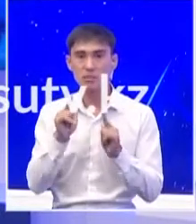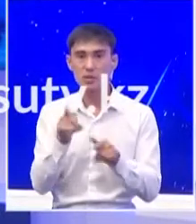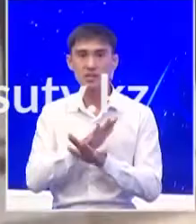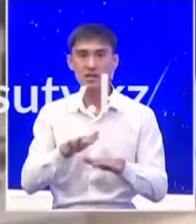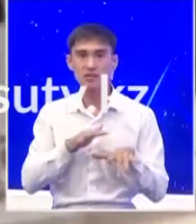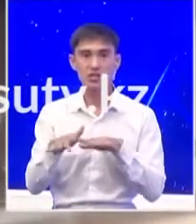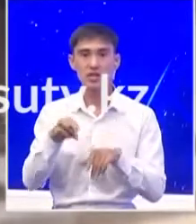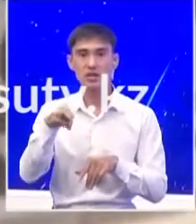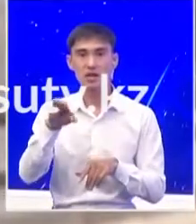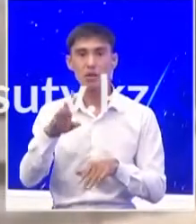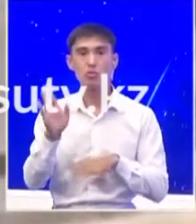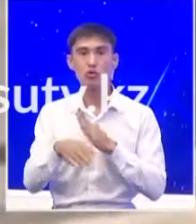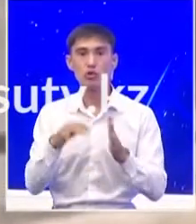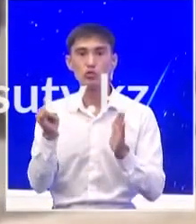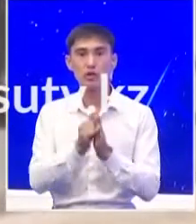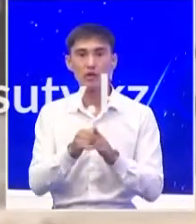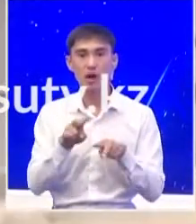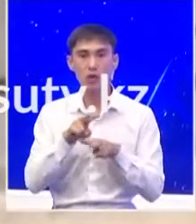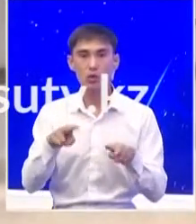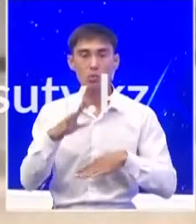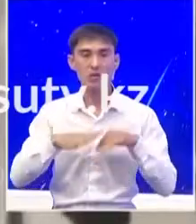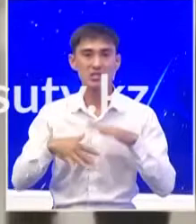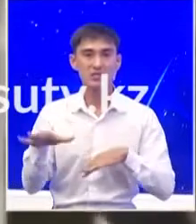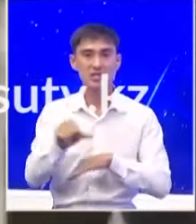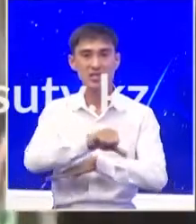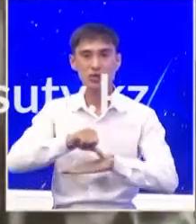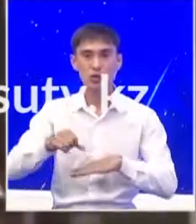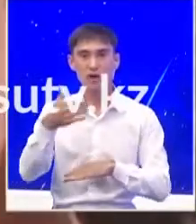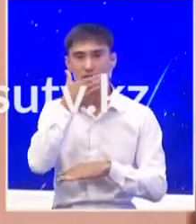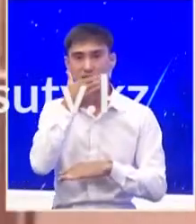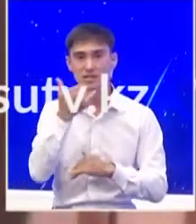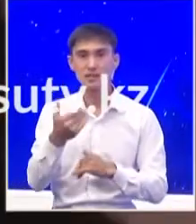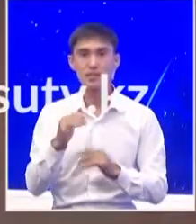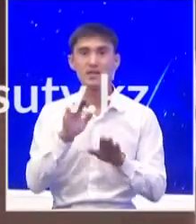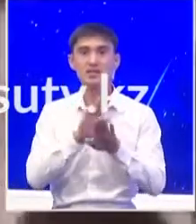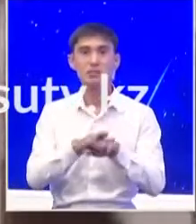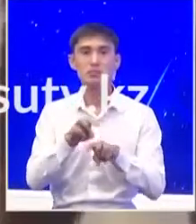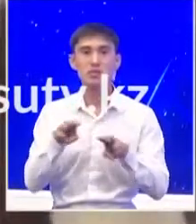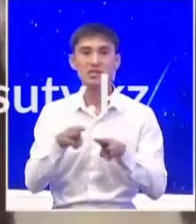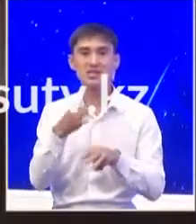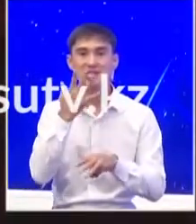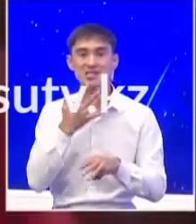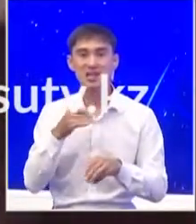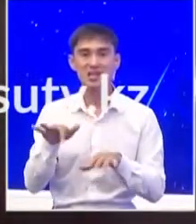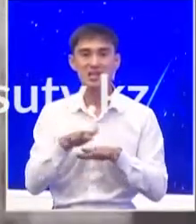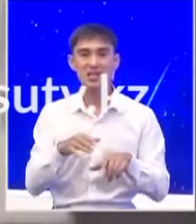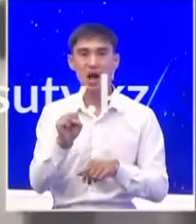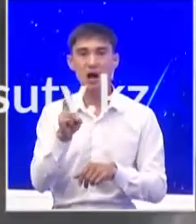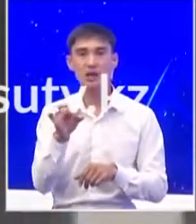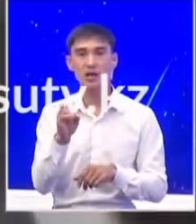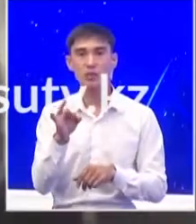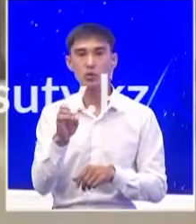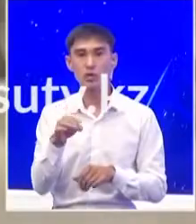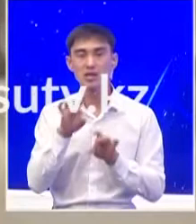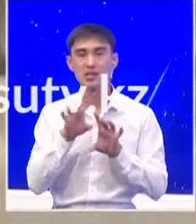«Талибан» после установления контроля практически над всей территорией Афганистана. Заместитель министра иностранных дел Акан